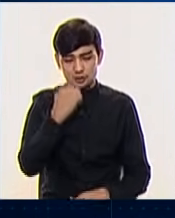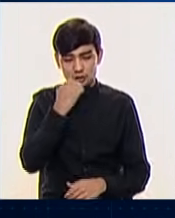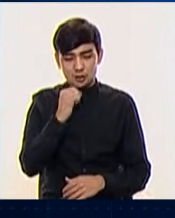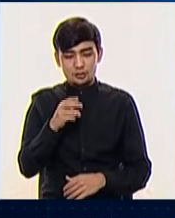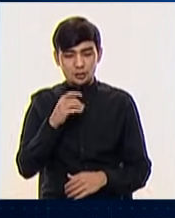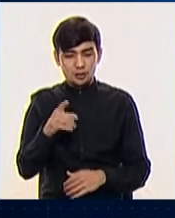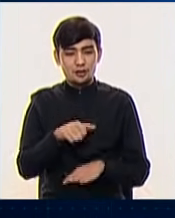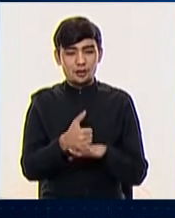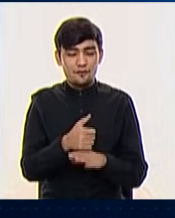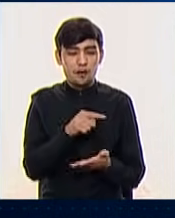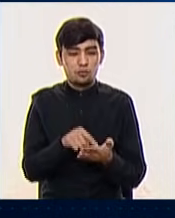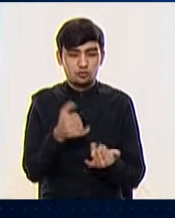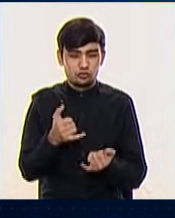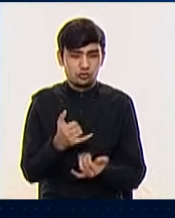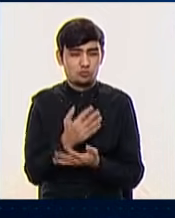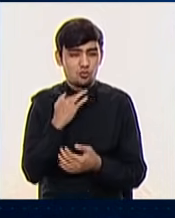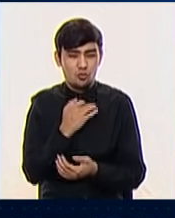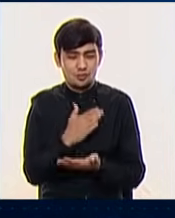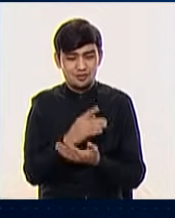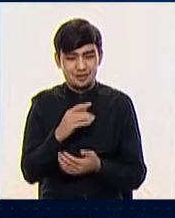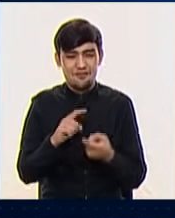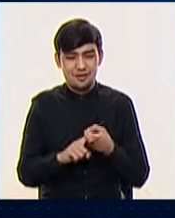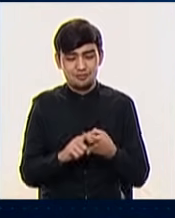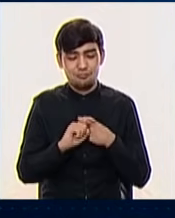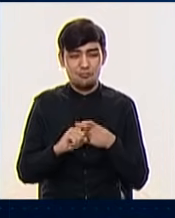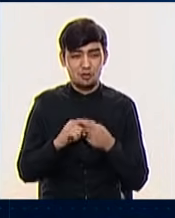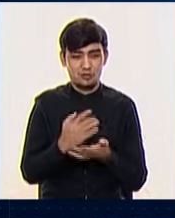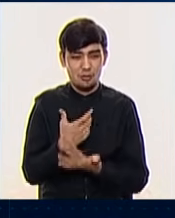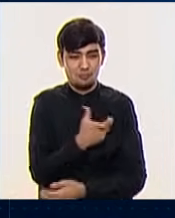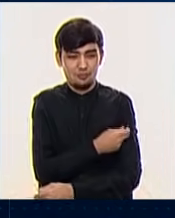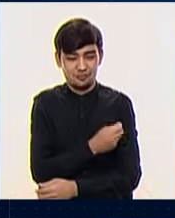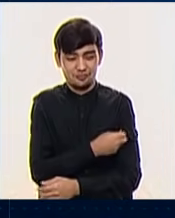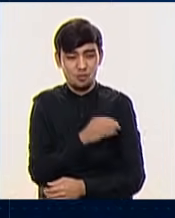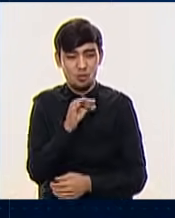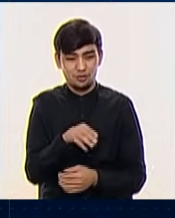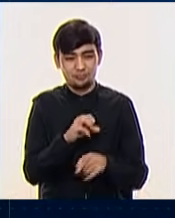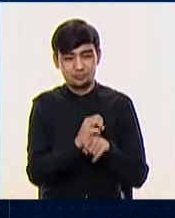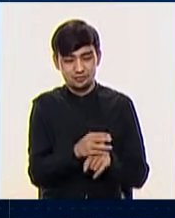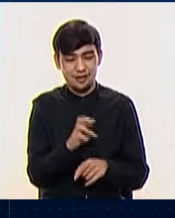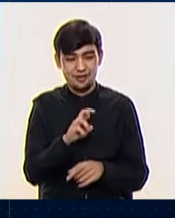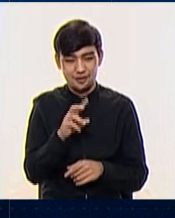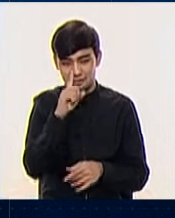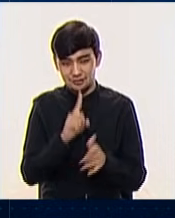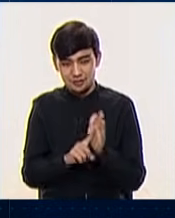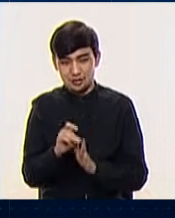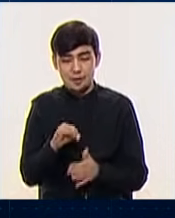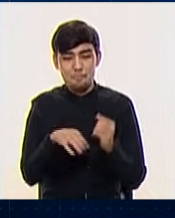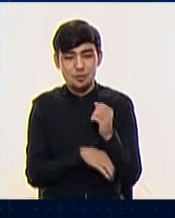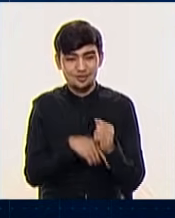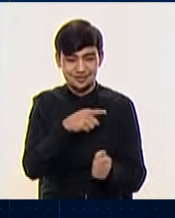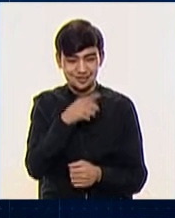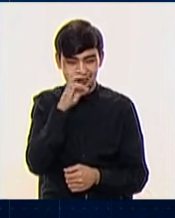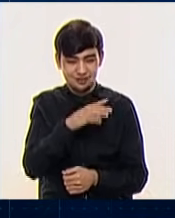Это главный вопрос, которым сейчас задаются инфекционисты. Массовая вакцинация против COVID идет с января. По последним данным, в этой